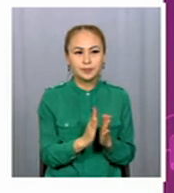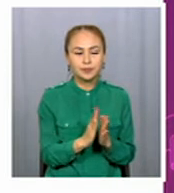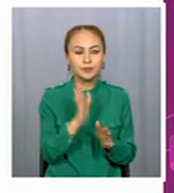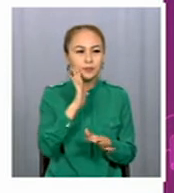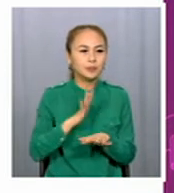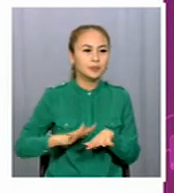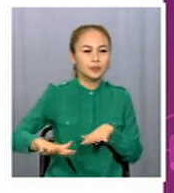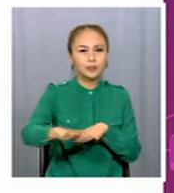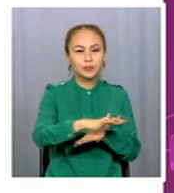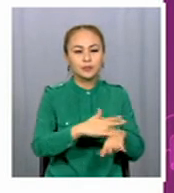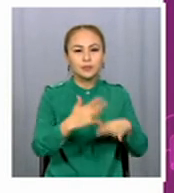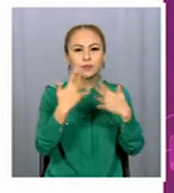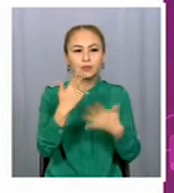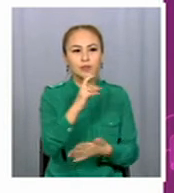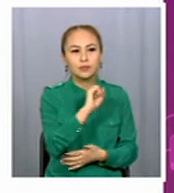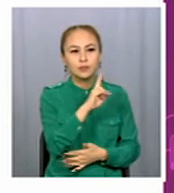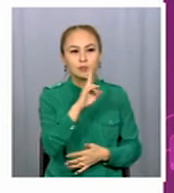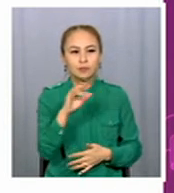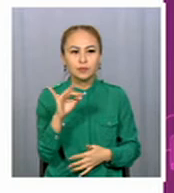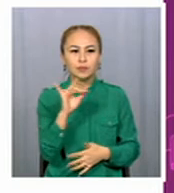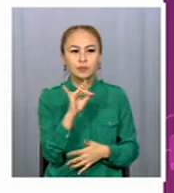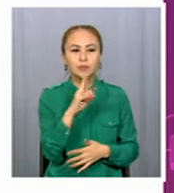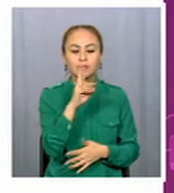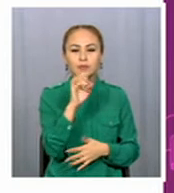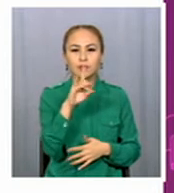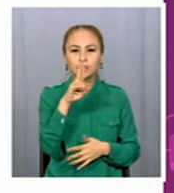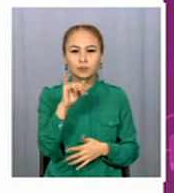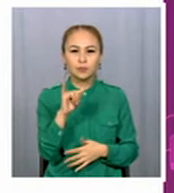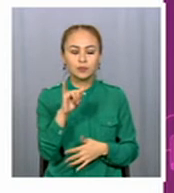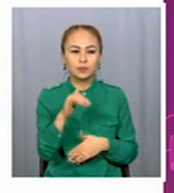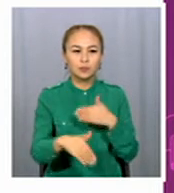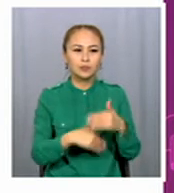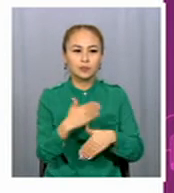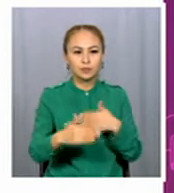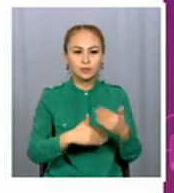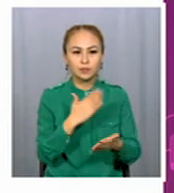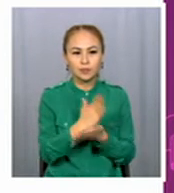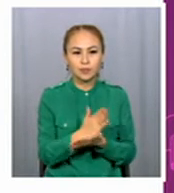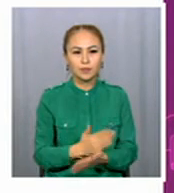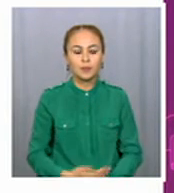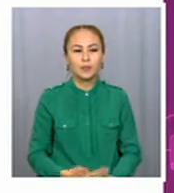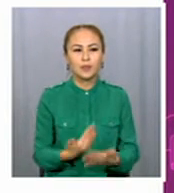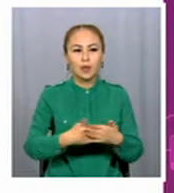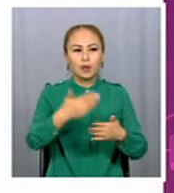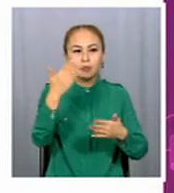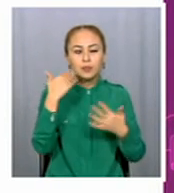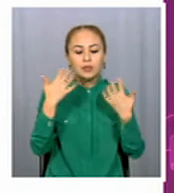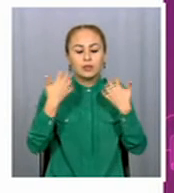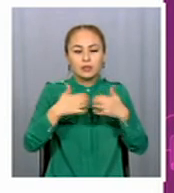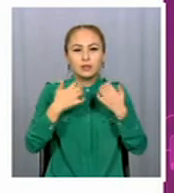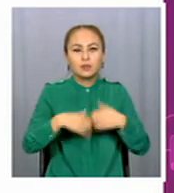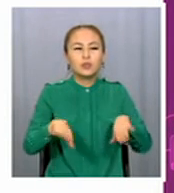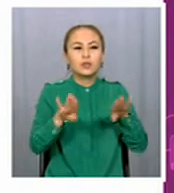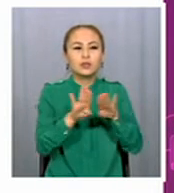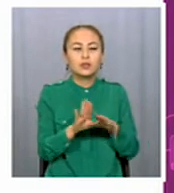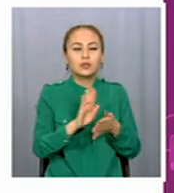Көлде барлығы неше аққу және қарақу жүзіп жүр. Алдымен есептің қысқаша шартына назар аударайық.